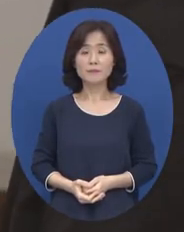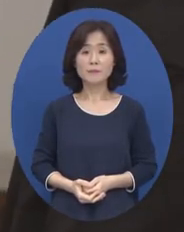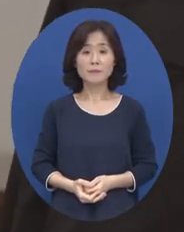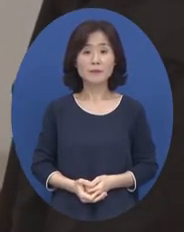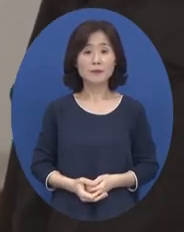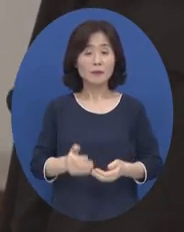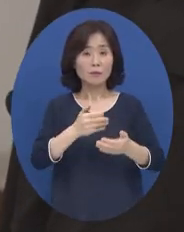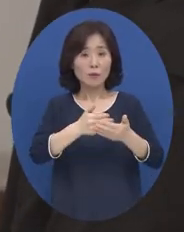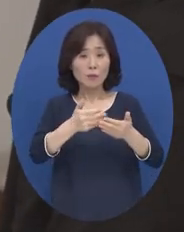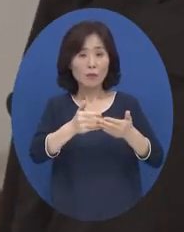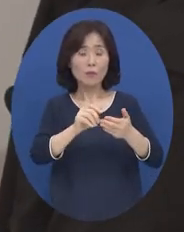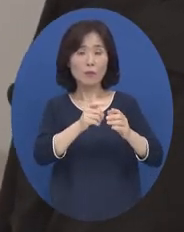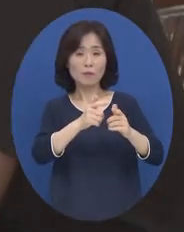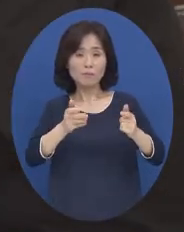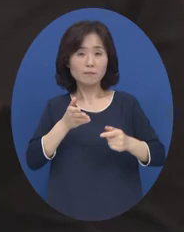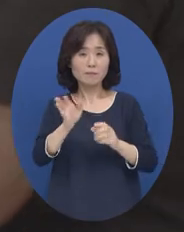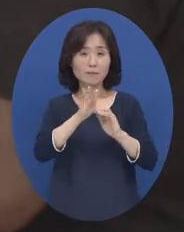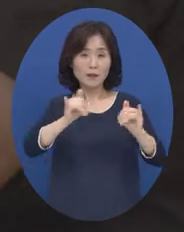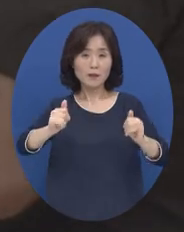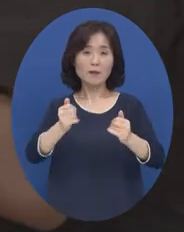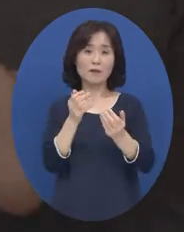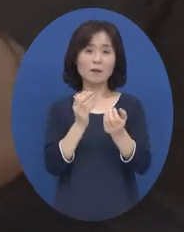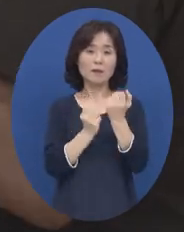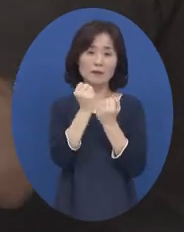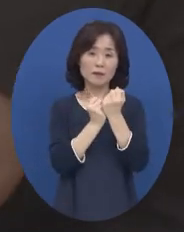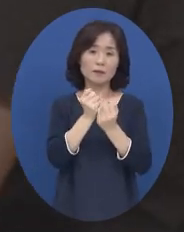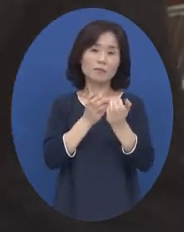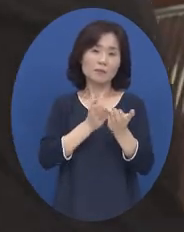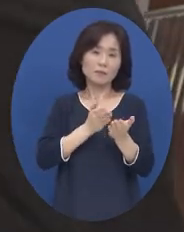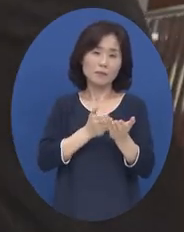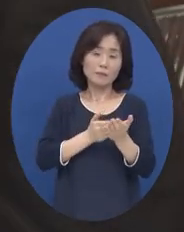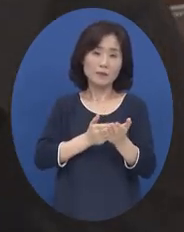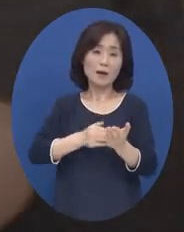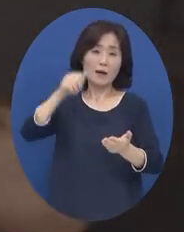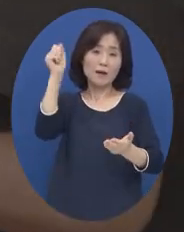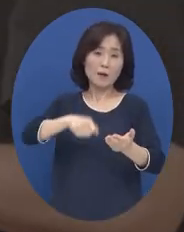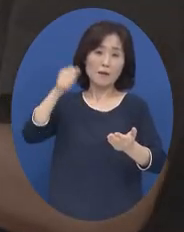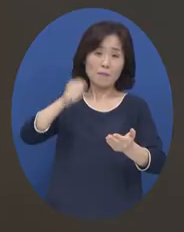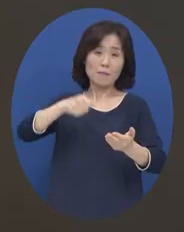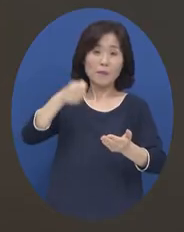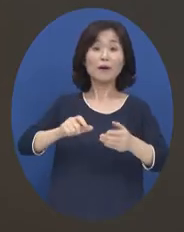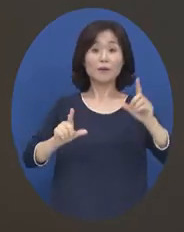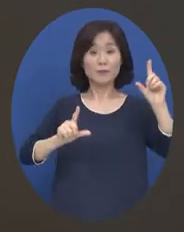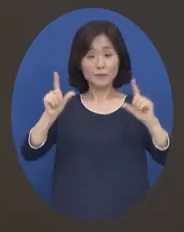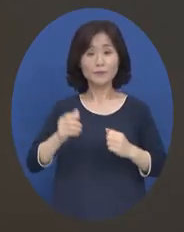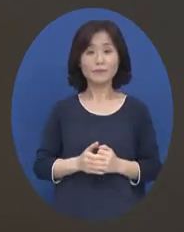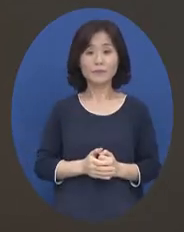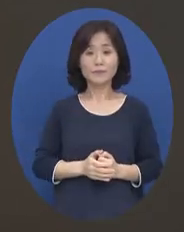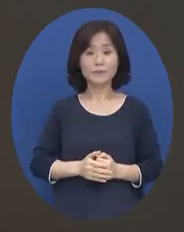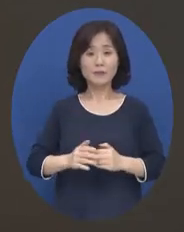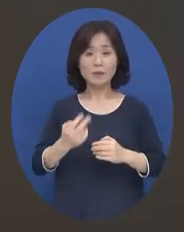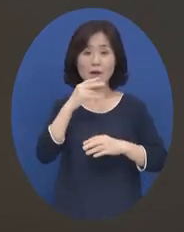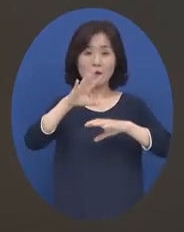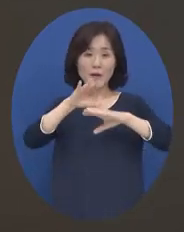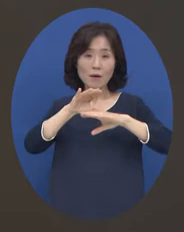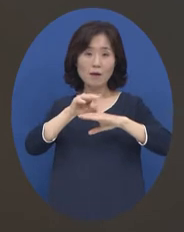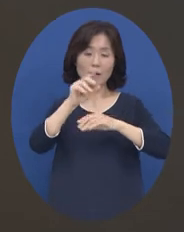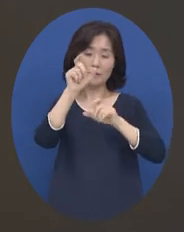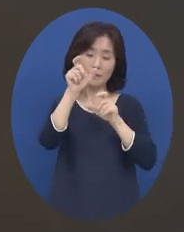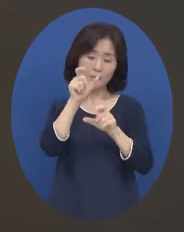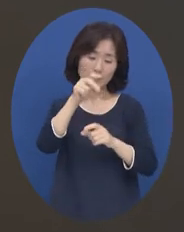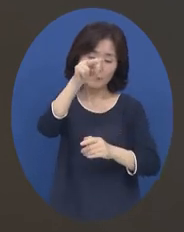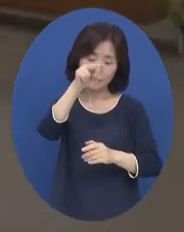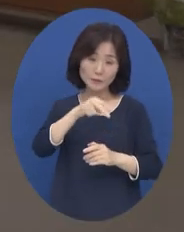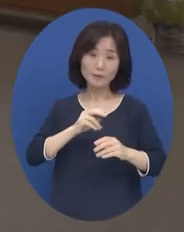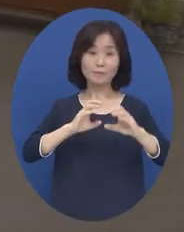작품과 작가에 대한 이야기를 들려 주는가 하면 나찰 봉을 힘차게 두드립니다 실시간 댓글을 읽으며 시청자와